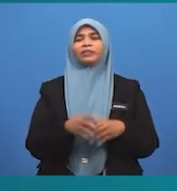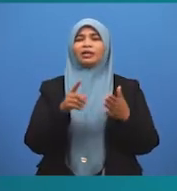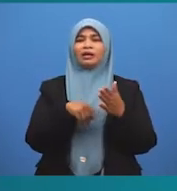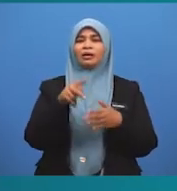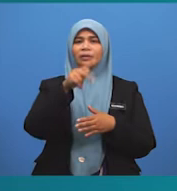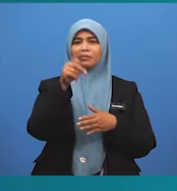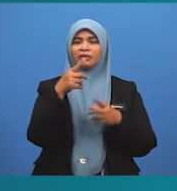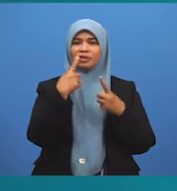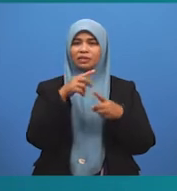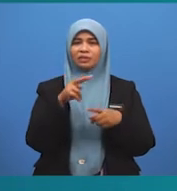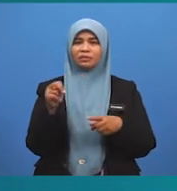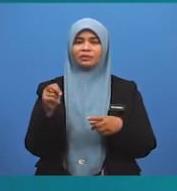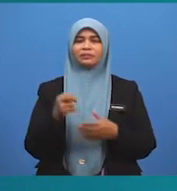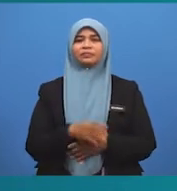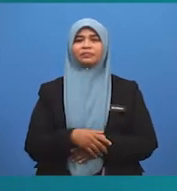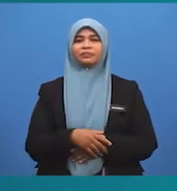Apakah jawapannya?